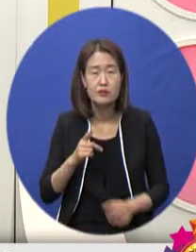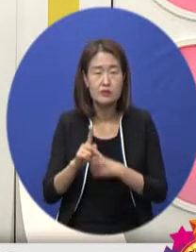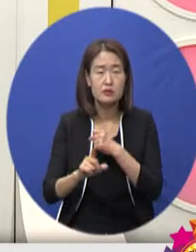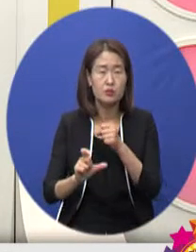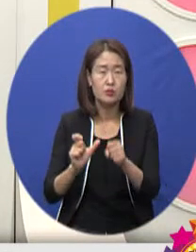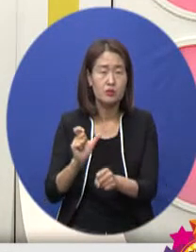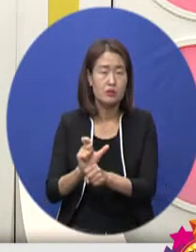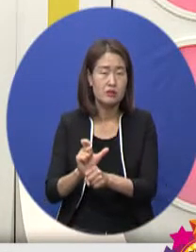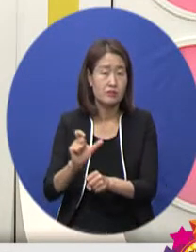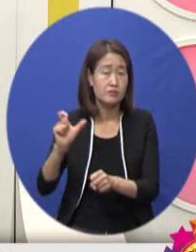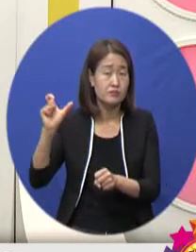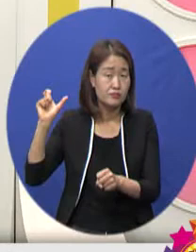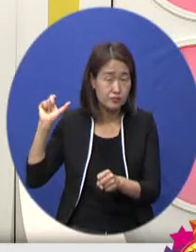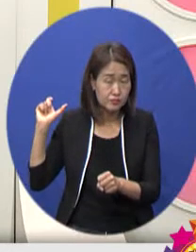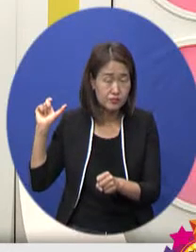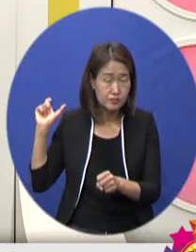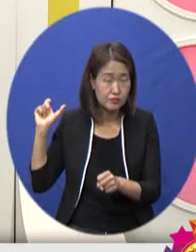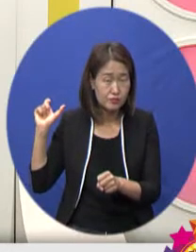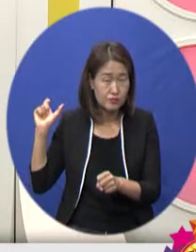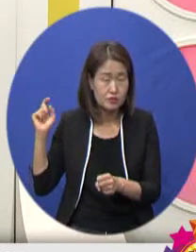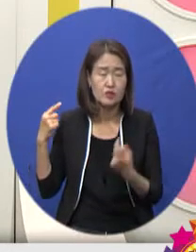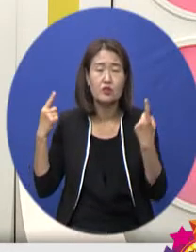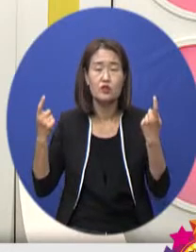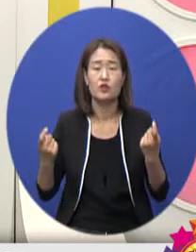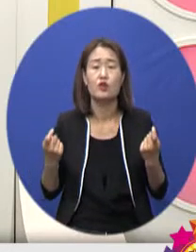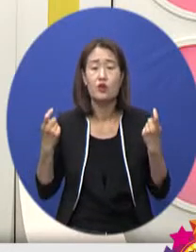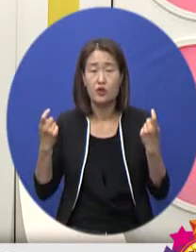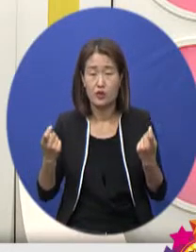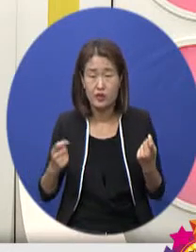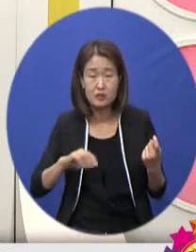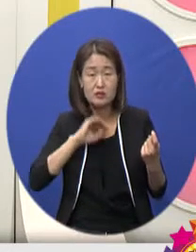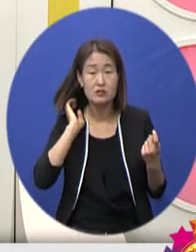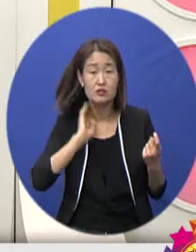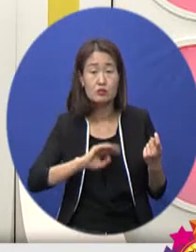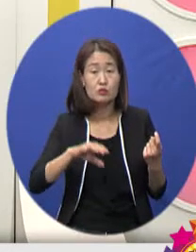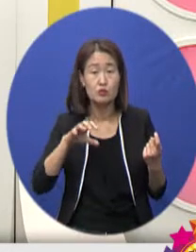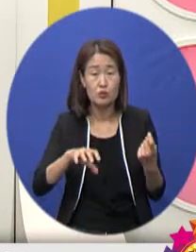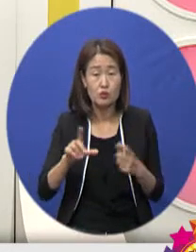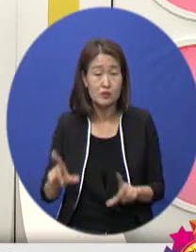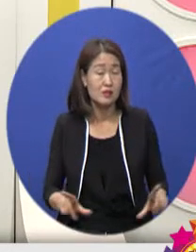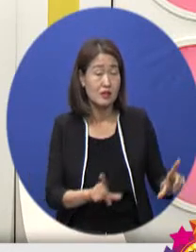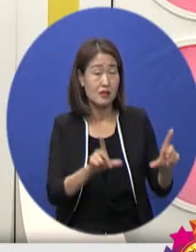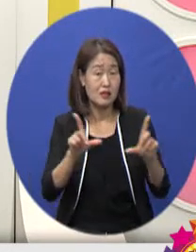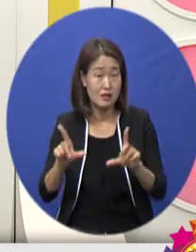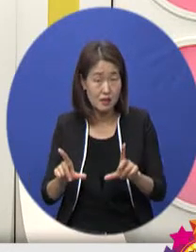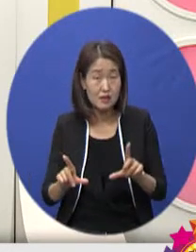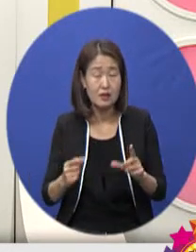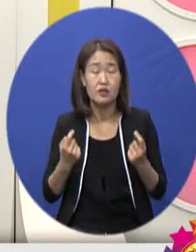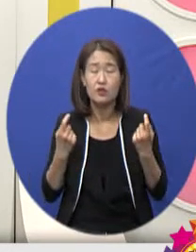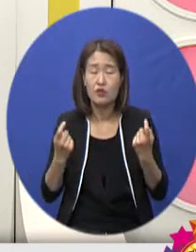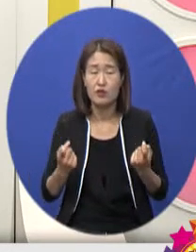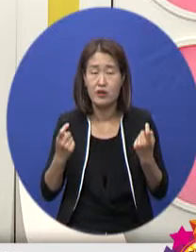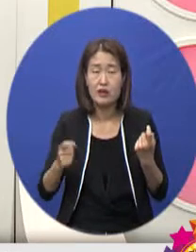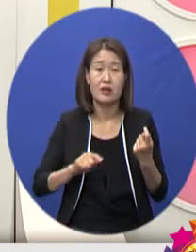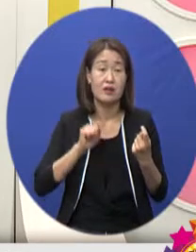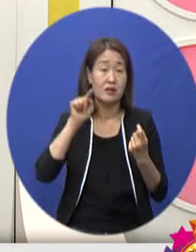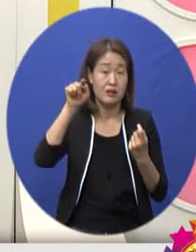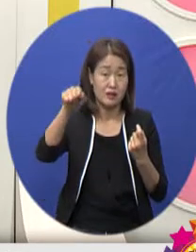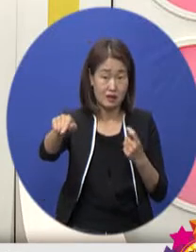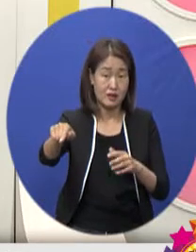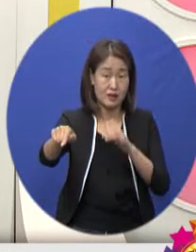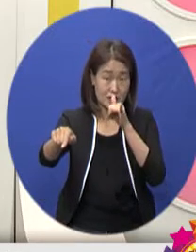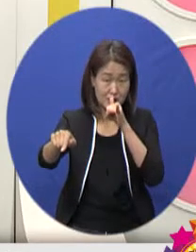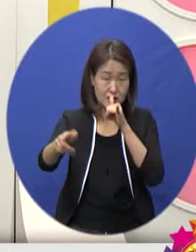전에 저기 어디 여행을 갔, 의정부 살 쪽인데요. 네. 어디 여행을 갔다가 이제